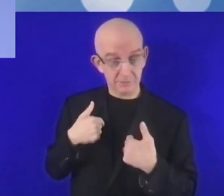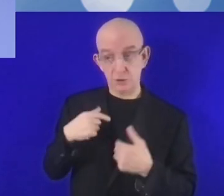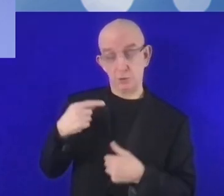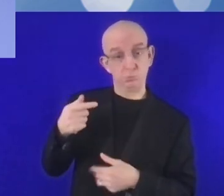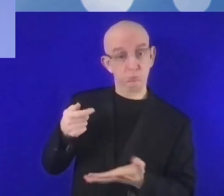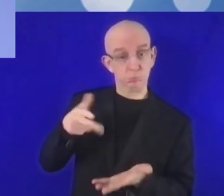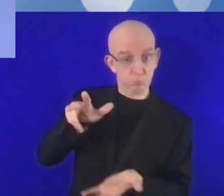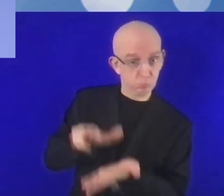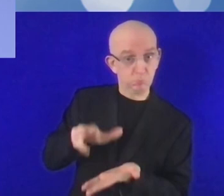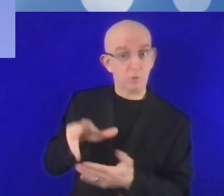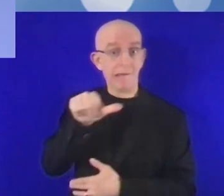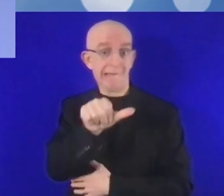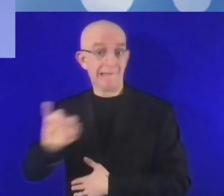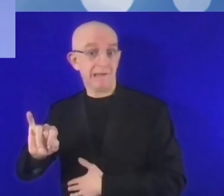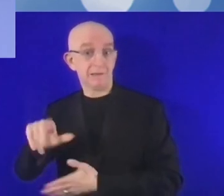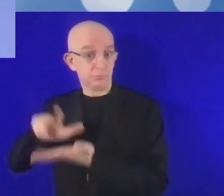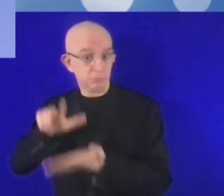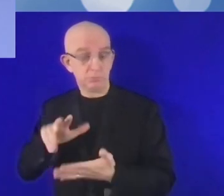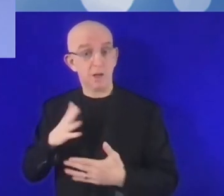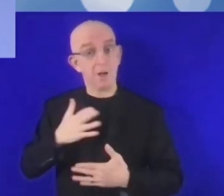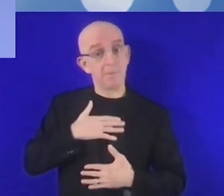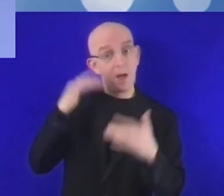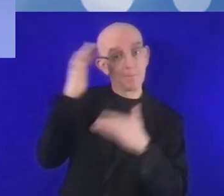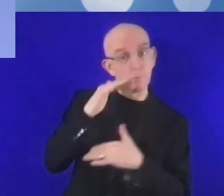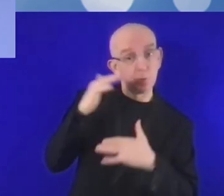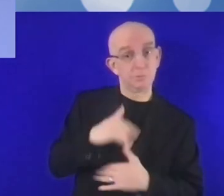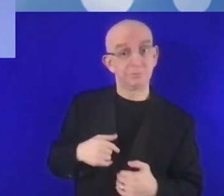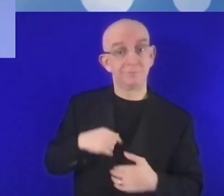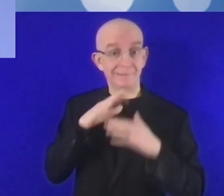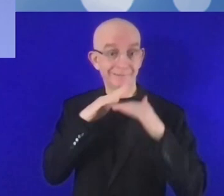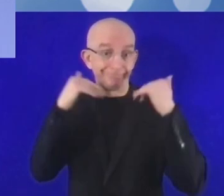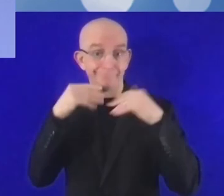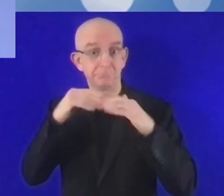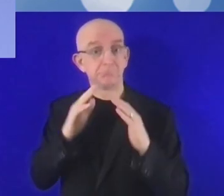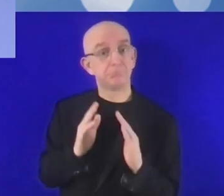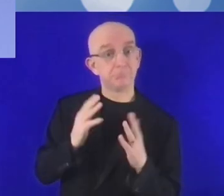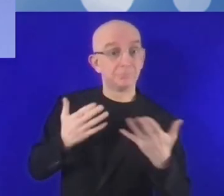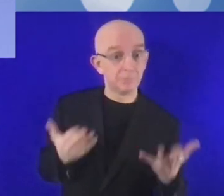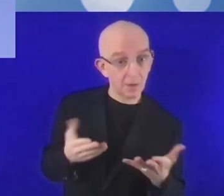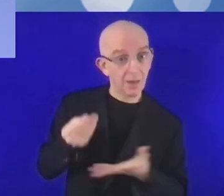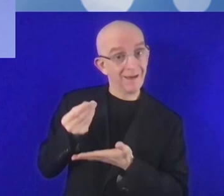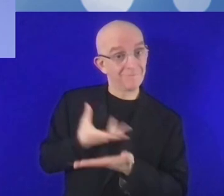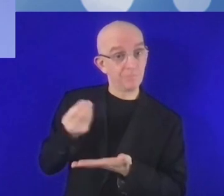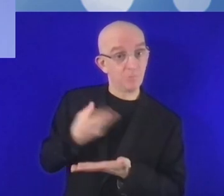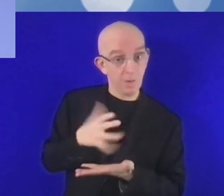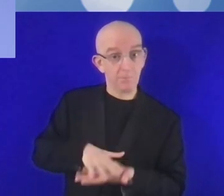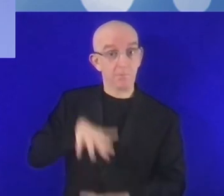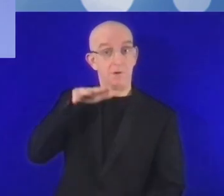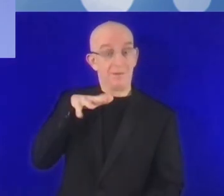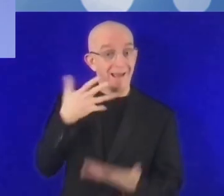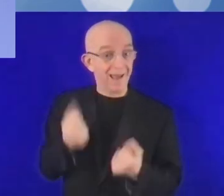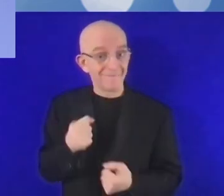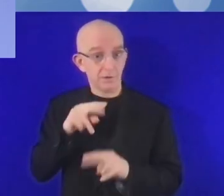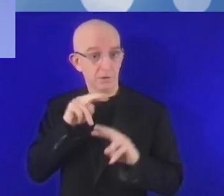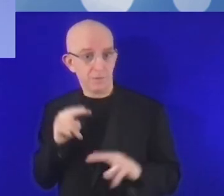Нам придется задуматься о том, каким образом привести к тому, чтобы миллиарды людей во всем мире